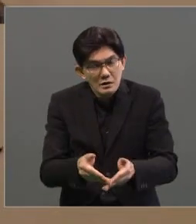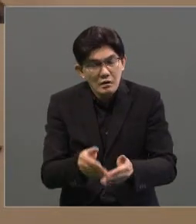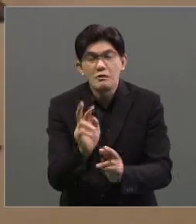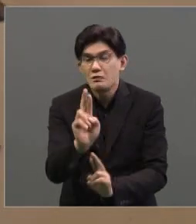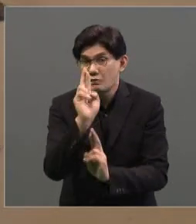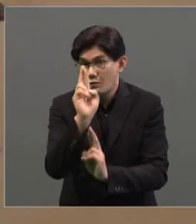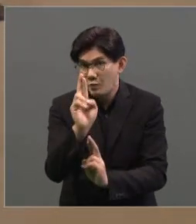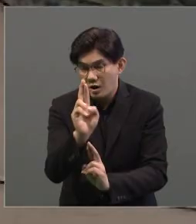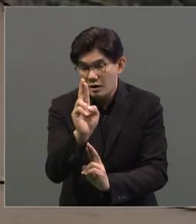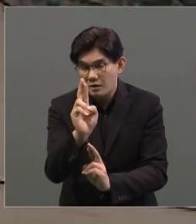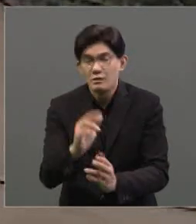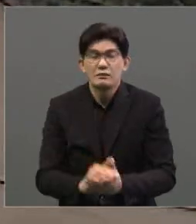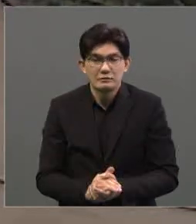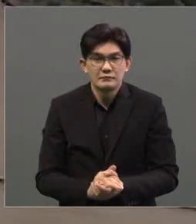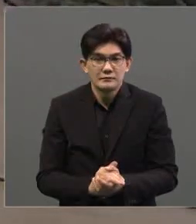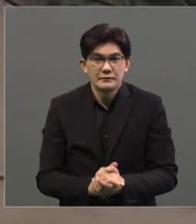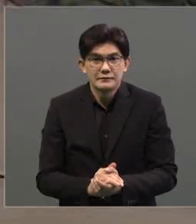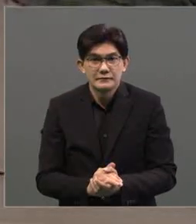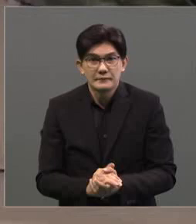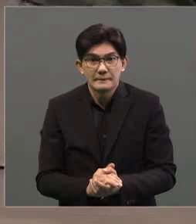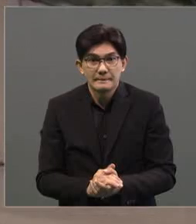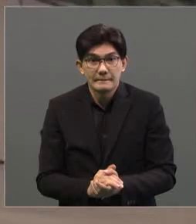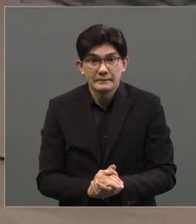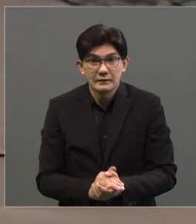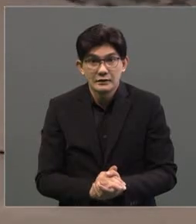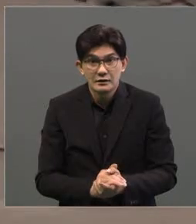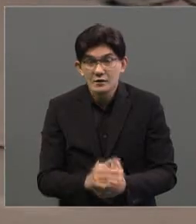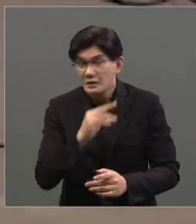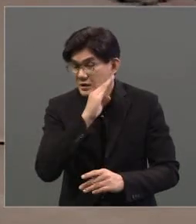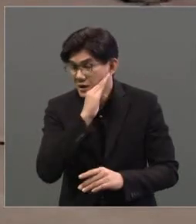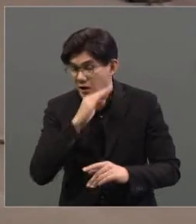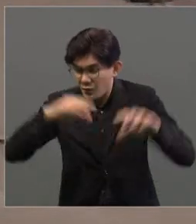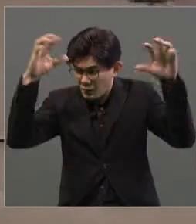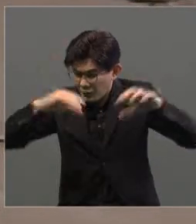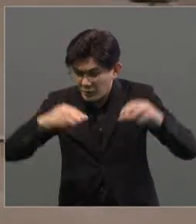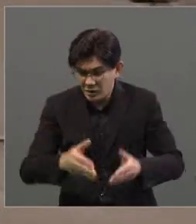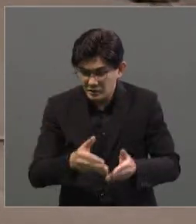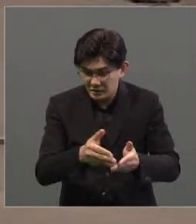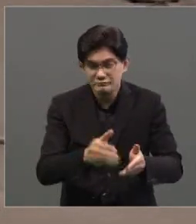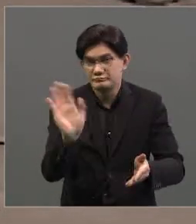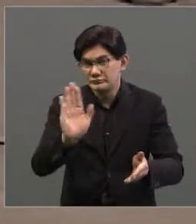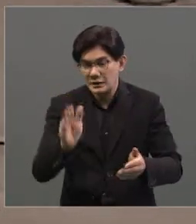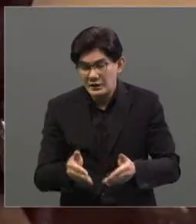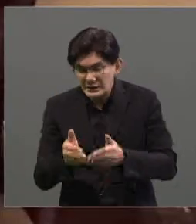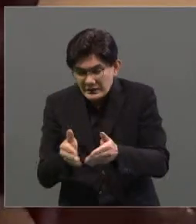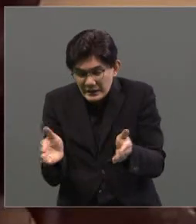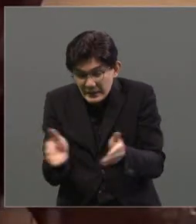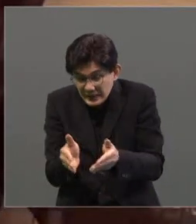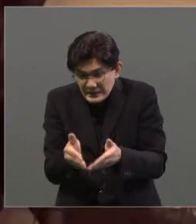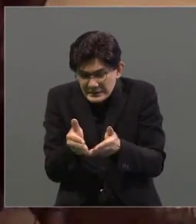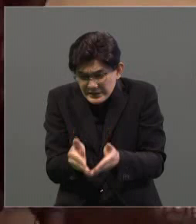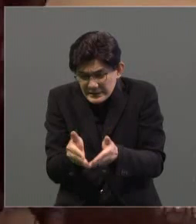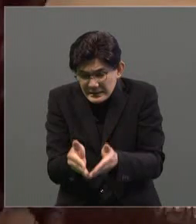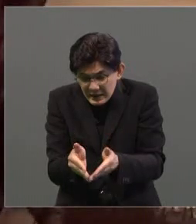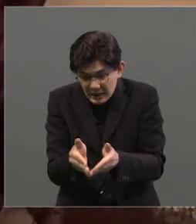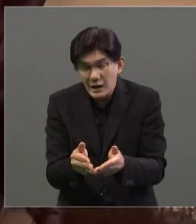เนี่ยออกเรือเดินเรือด้วยความระมัดระวังนะครับหลีกเลี่ยงการเดินเรือในบริเวณที่มีฝนฟ้าคะนองนะฮะสำหรับเรือเล็กตอนนี้มีประกาศแจ้งเตือนใน